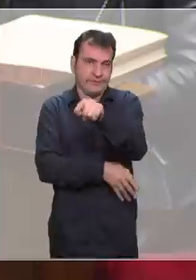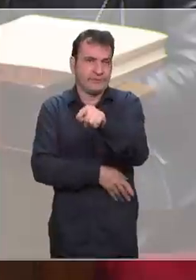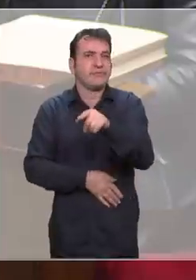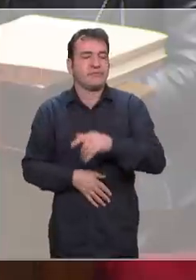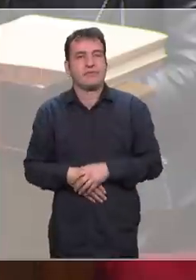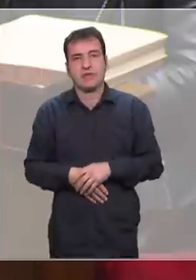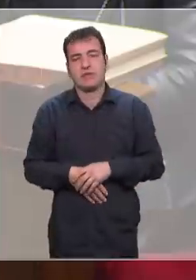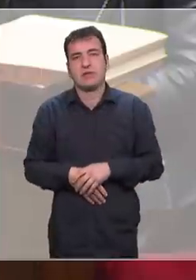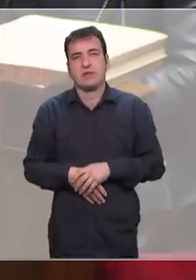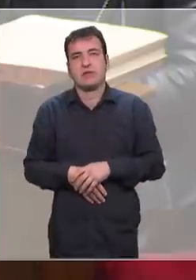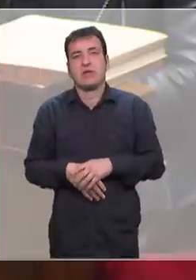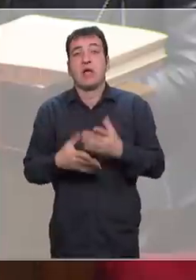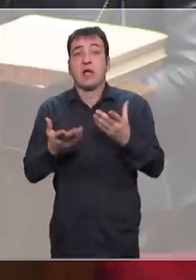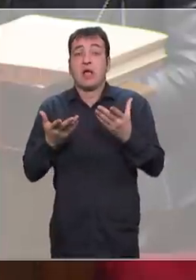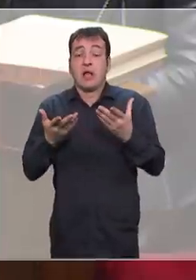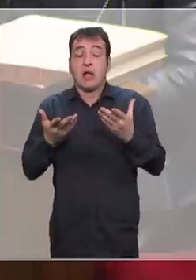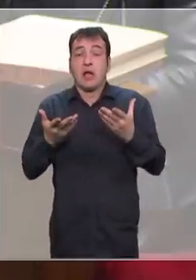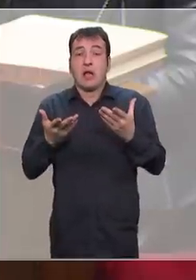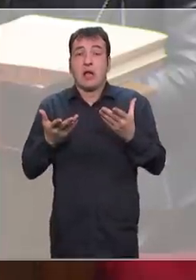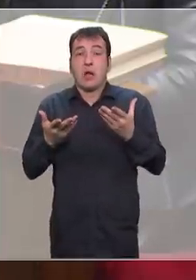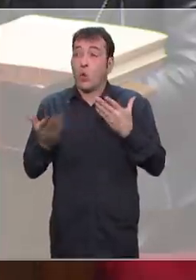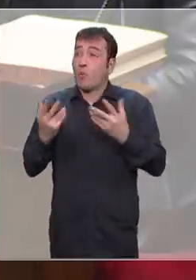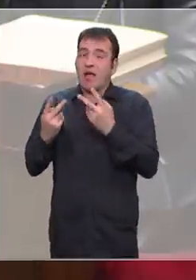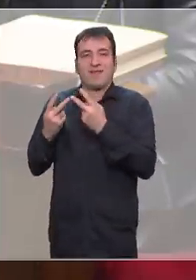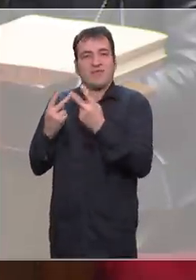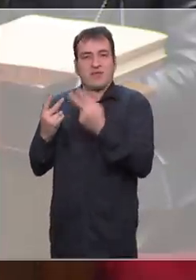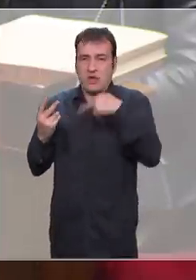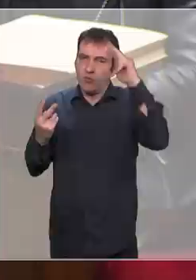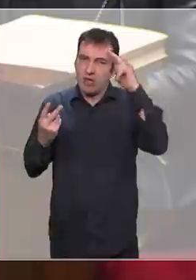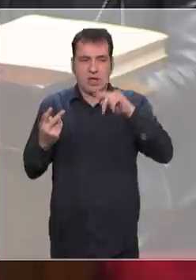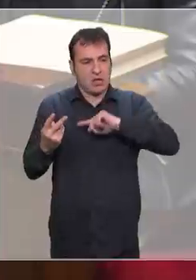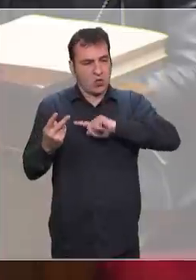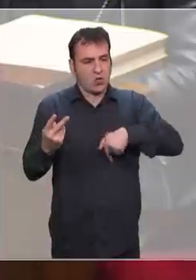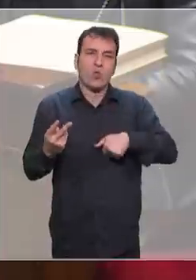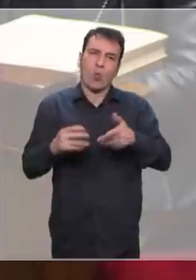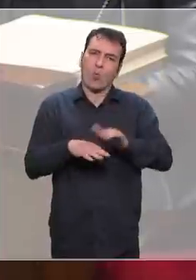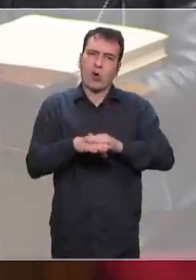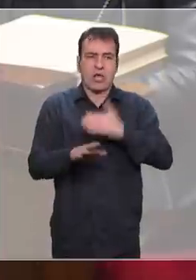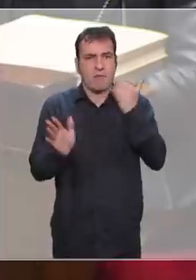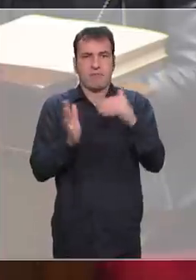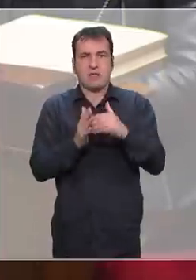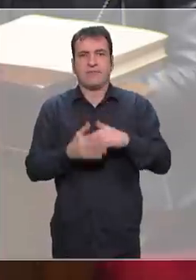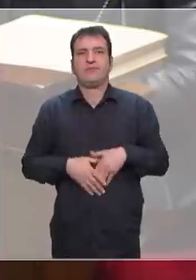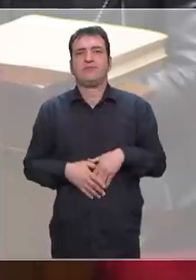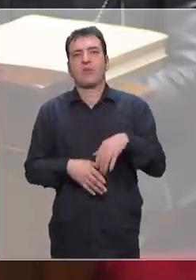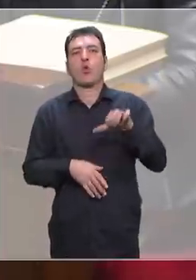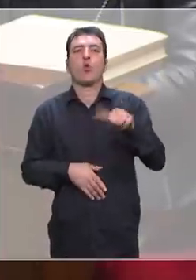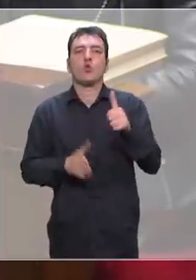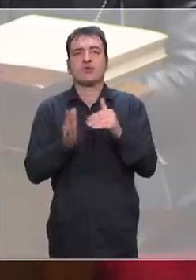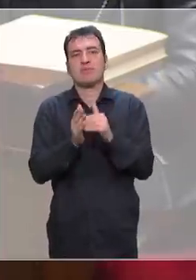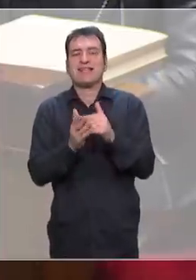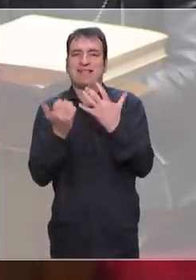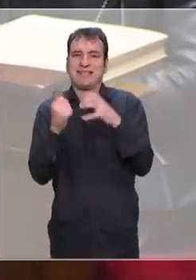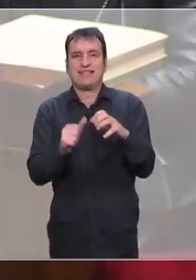Maghreb. Nous faisons déjà mieux que nos voisins européens. Sur l'année 2021, nous avons procédé à 11 630 éloignements,